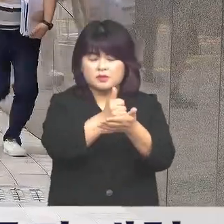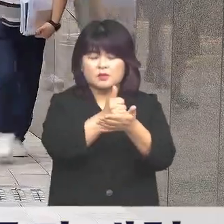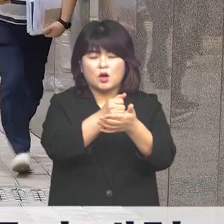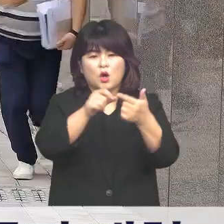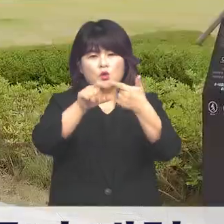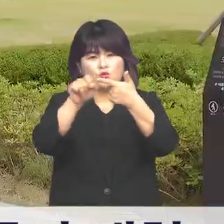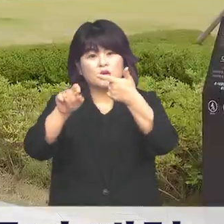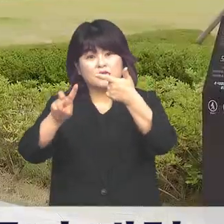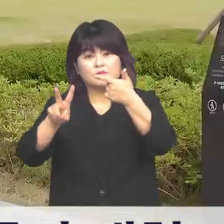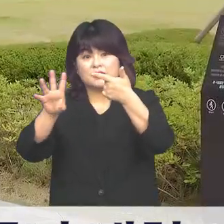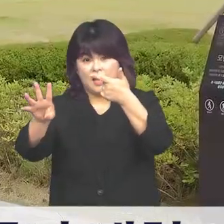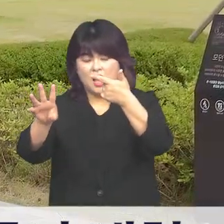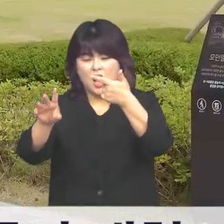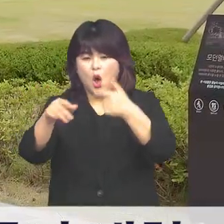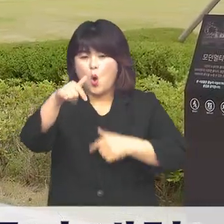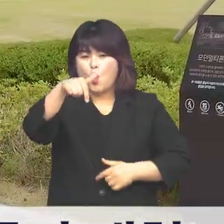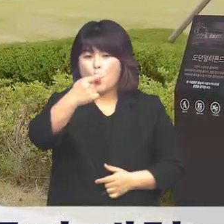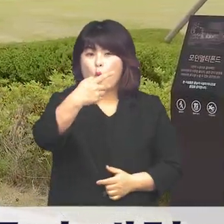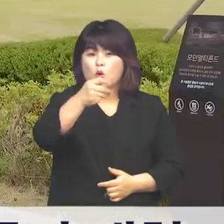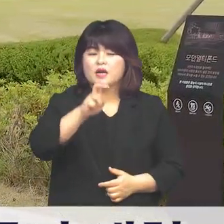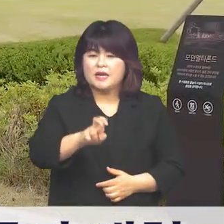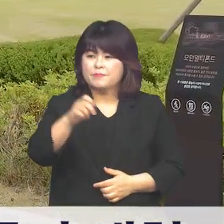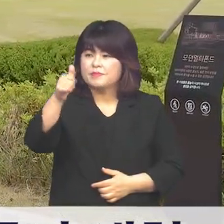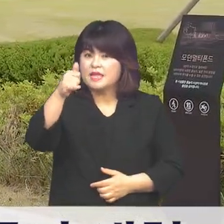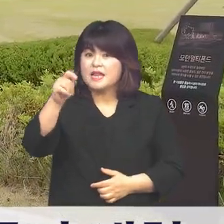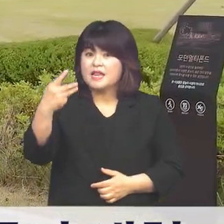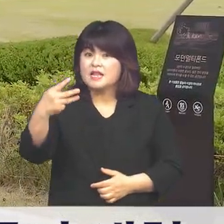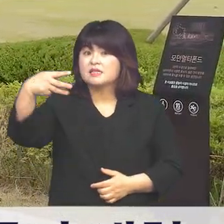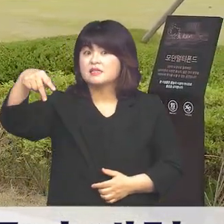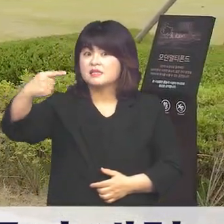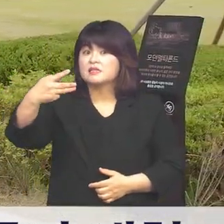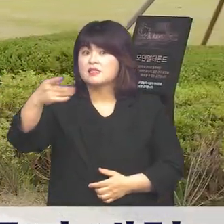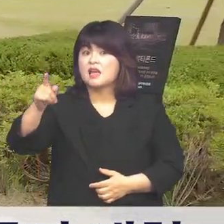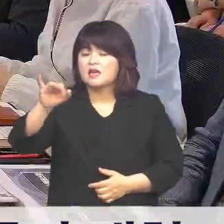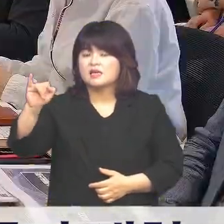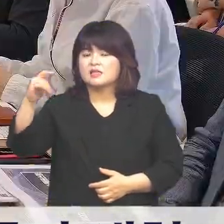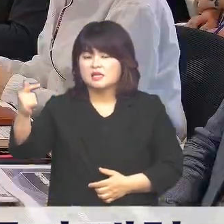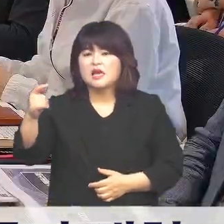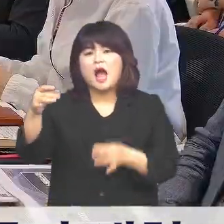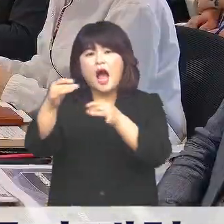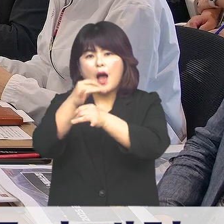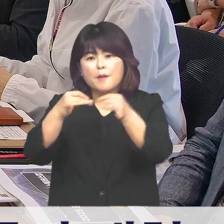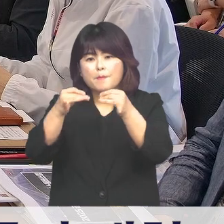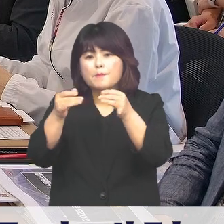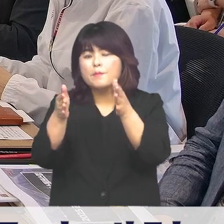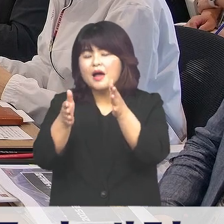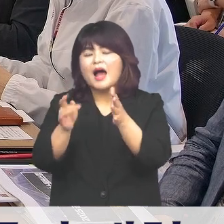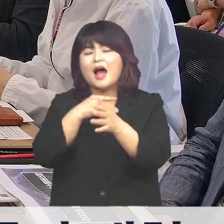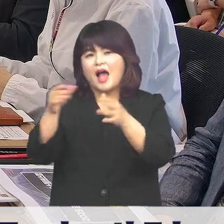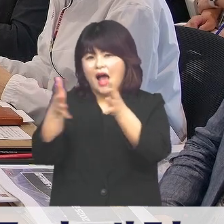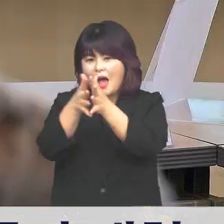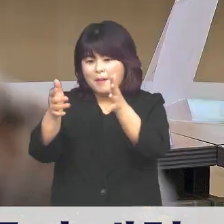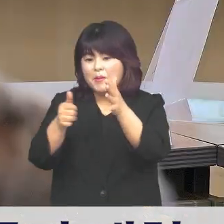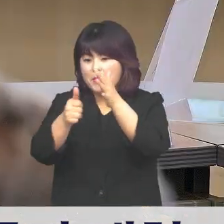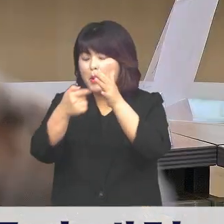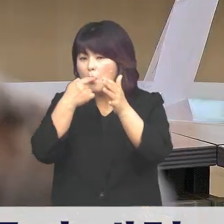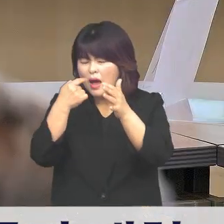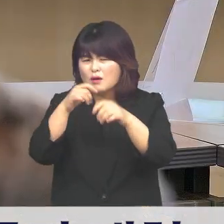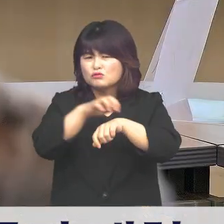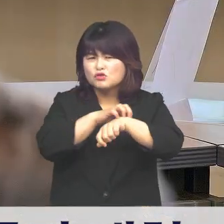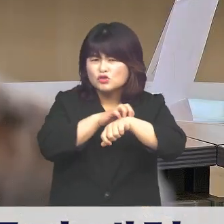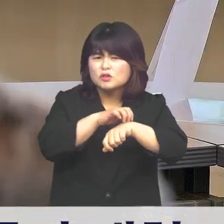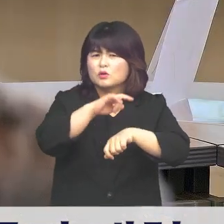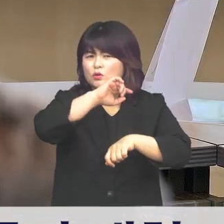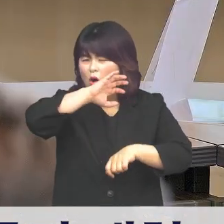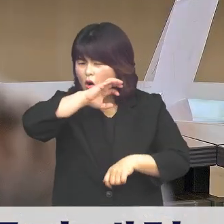이상일 용인특례시장은 지난 24일 보림동 힐스테이트 용인 둔전역 아파트를 방문해 1시간가량 입주민들과